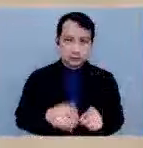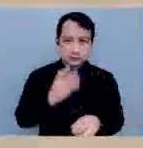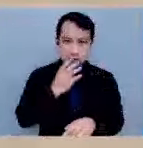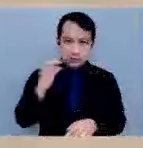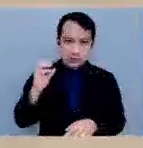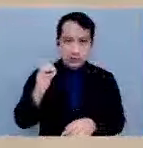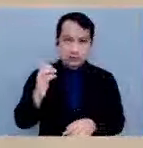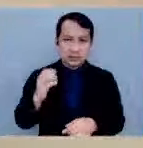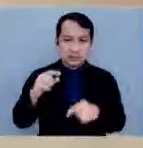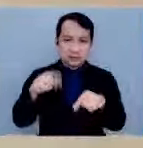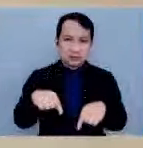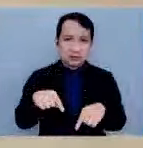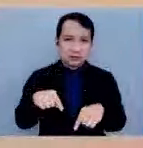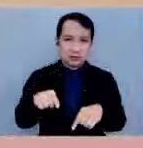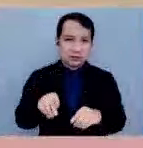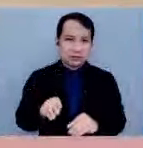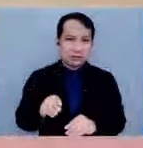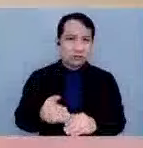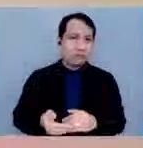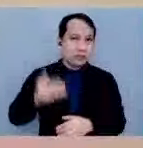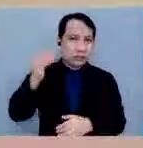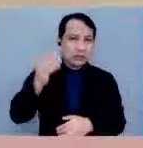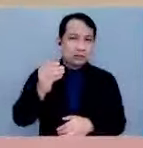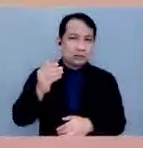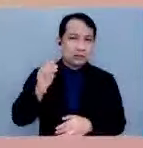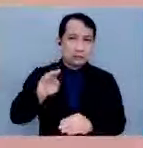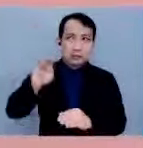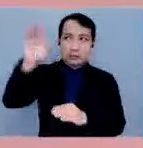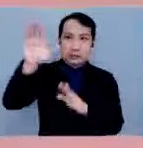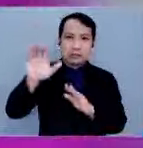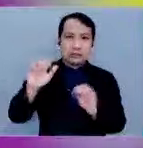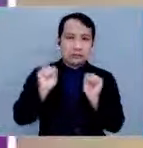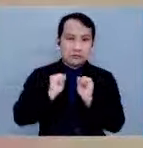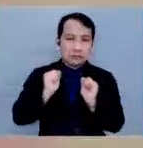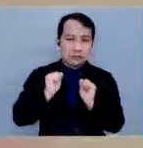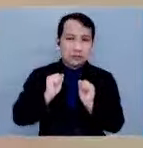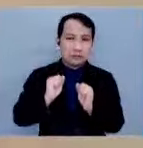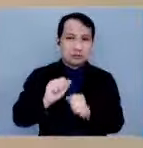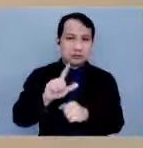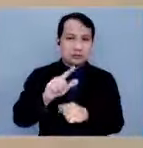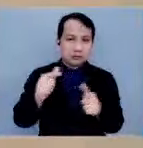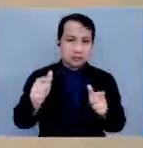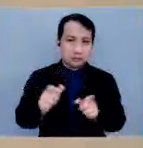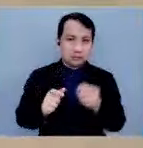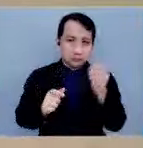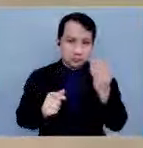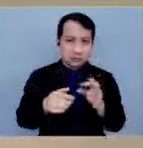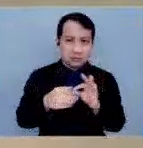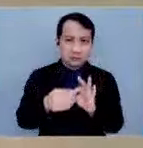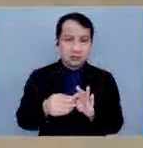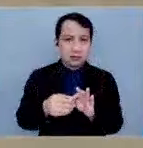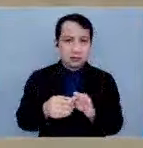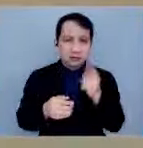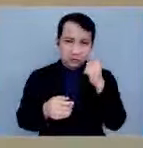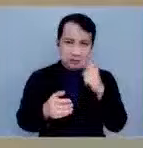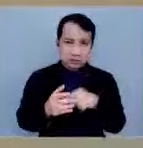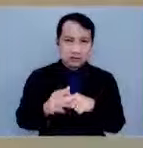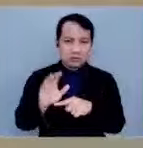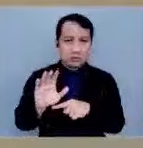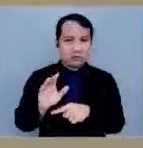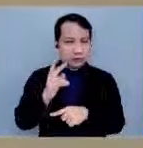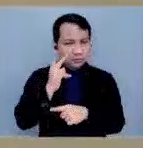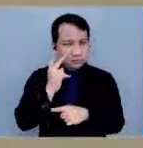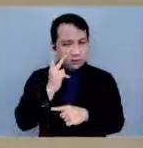mainit sa baba, talagang sobrang lamig po doon sa peak at saka sa portion ng Lake Venado. That's the time na may mga na-notice kami